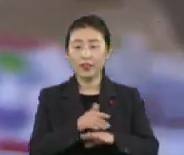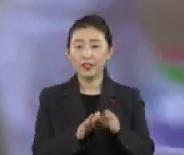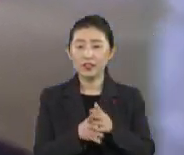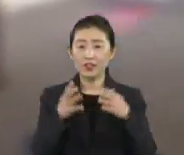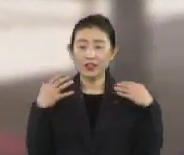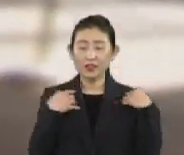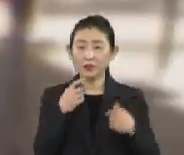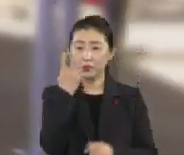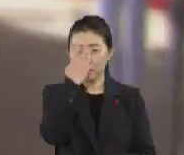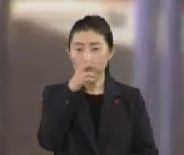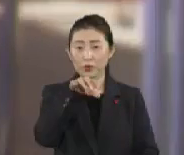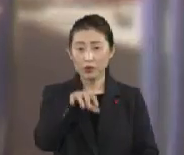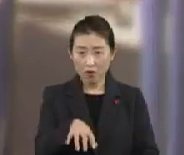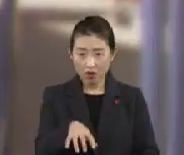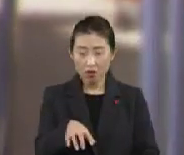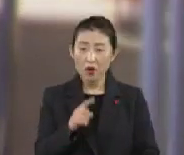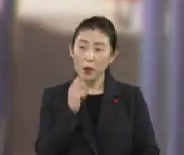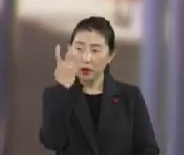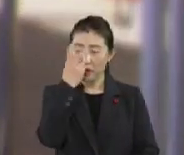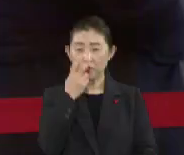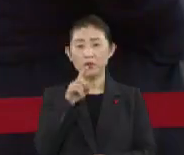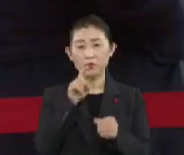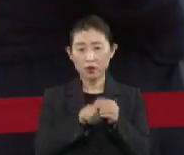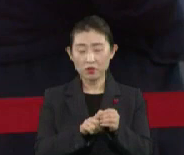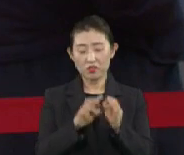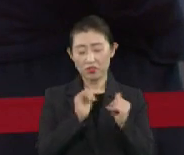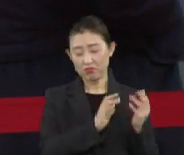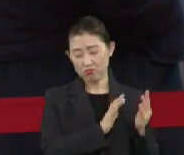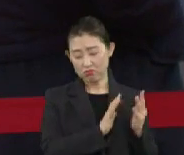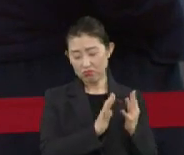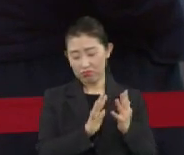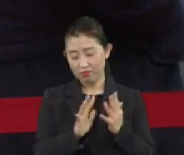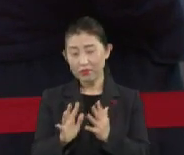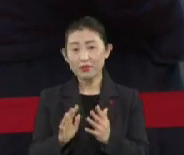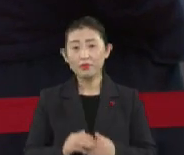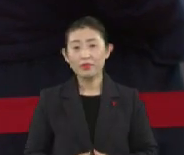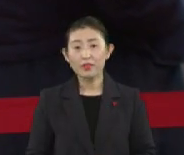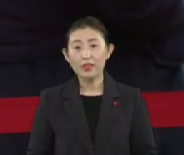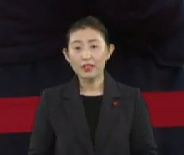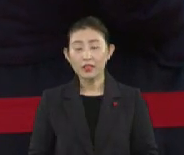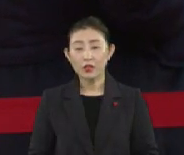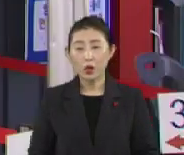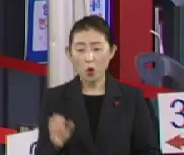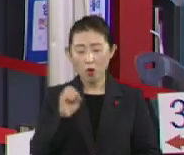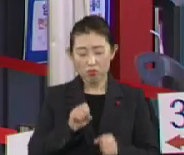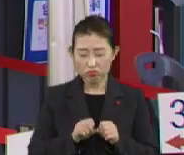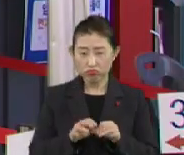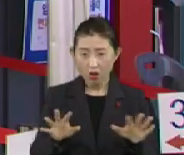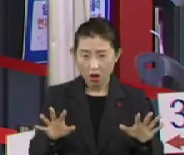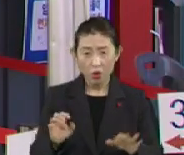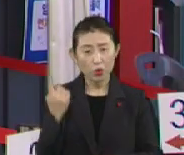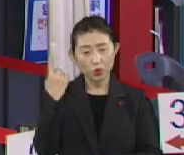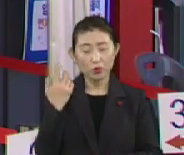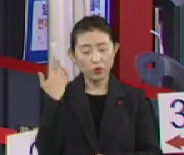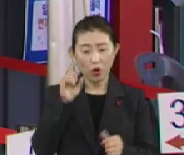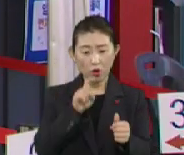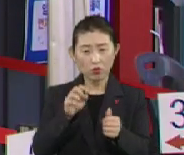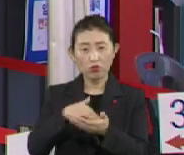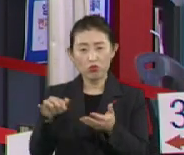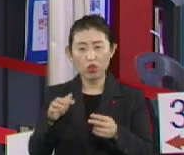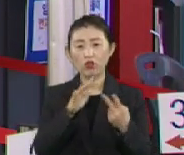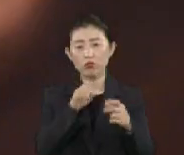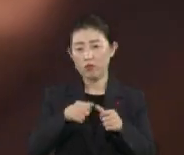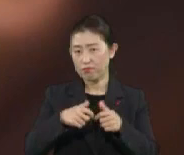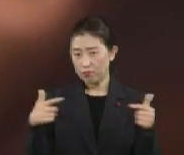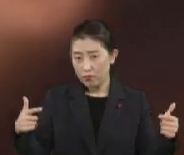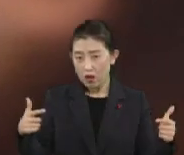대전시청 선별진료소. PCR 검사를 받기 위한 사람들로 북새통입니다. 오미크론의 영향으로 최근 확진자 수가 2배